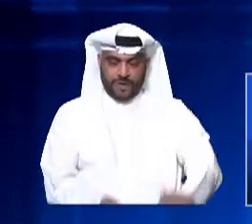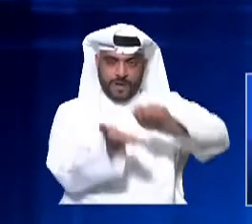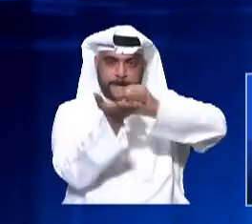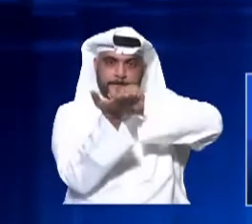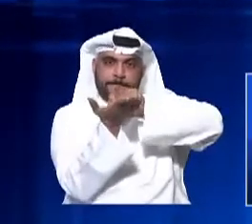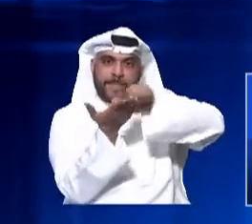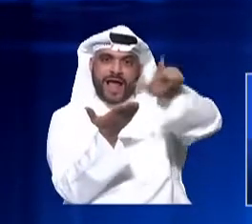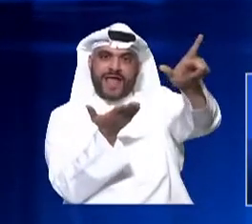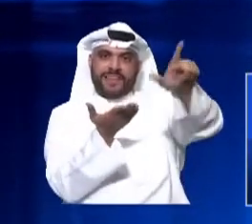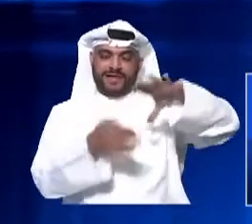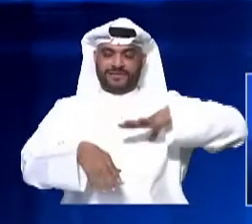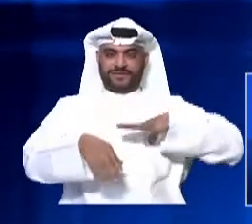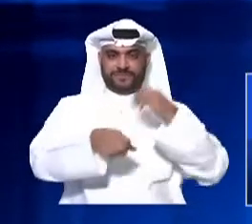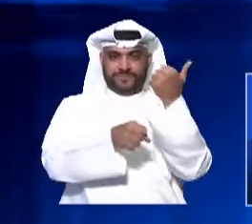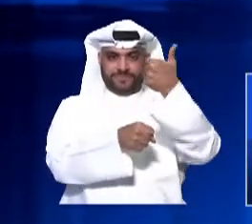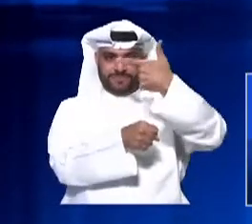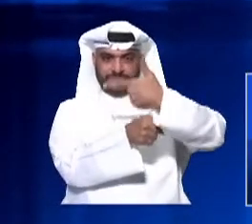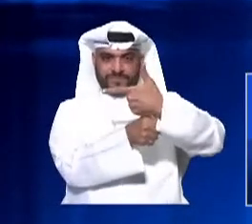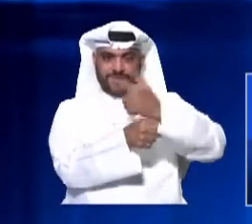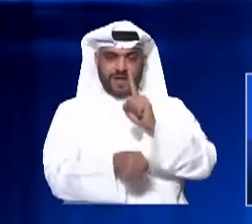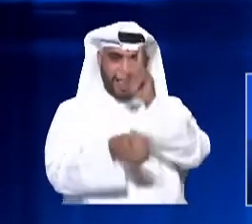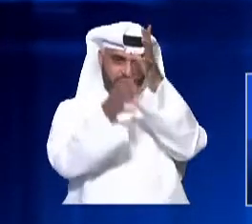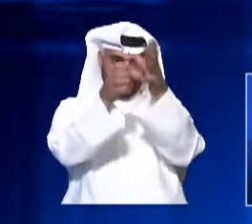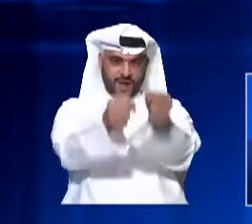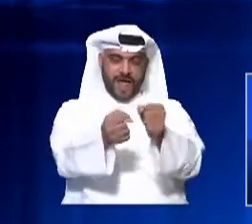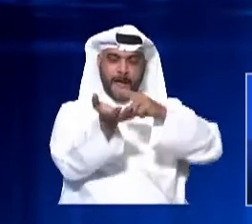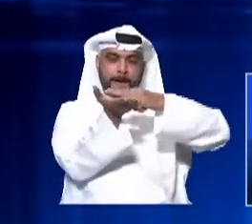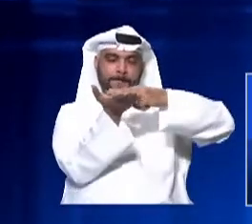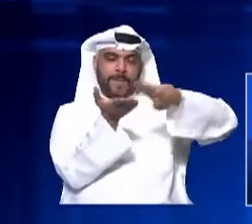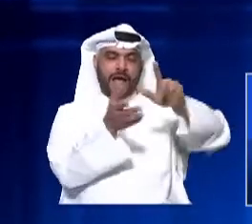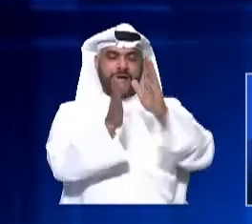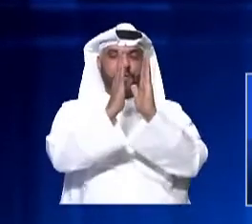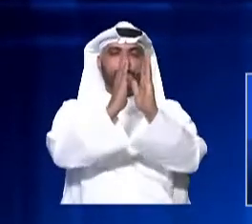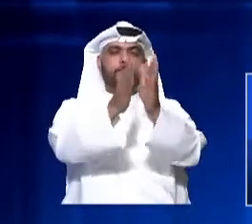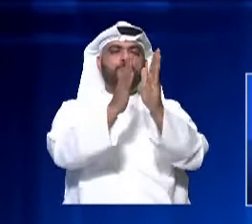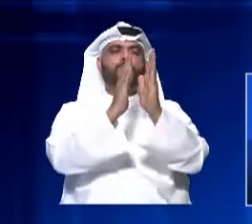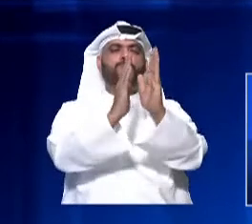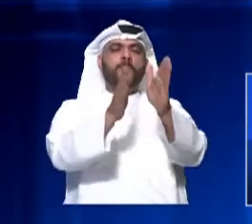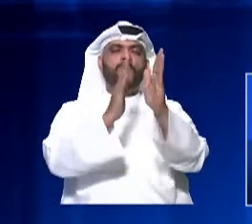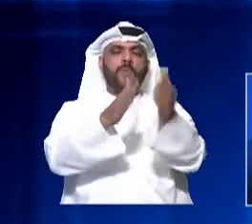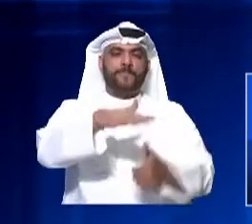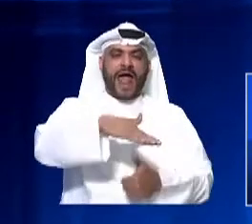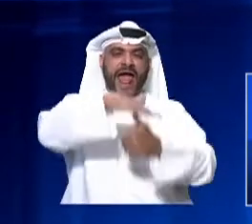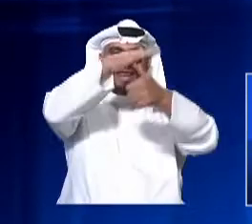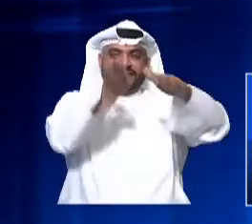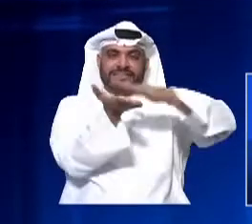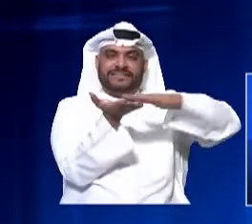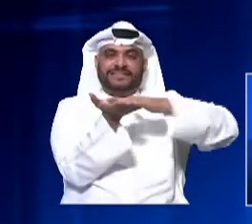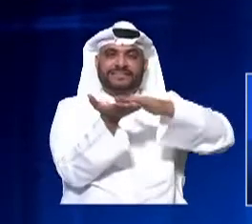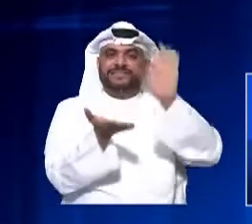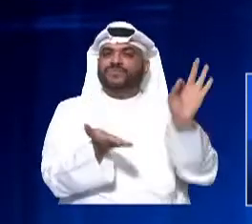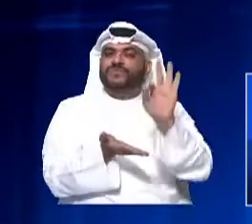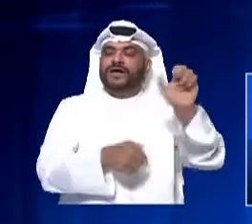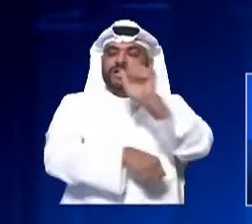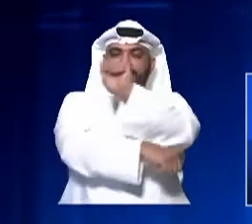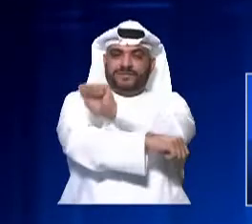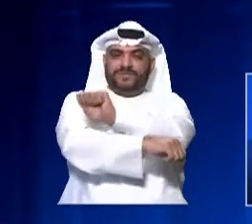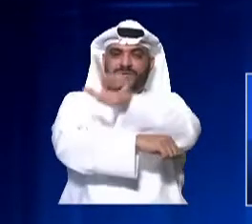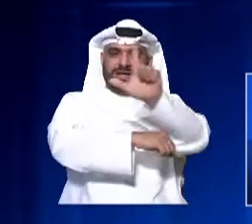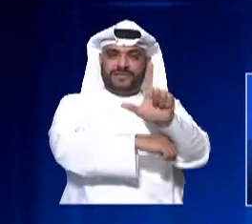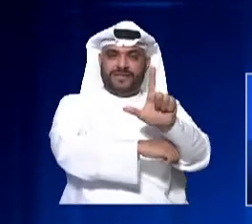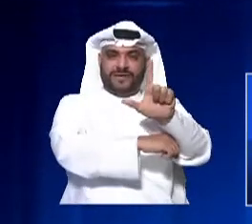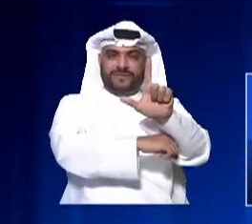وبعث سمو ولي العهد الشيخ مشعل الأحمد الجابر الصباح حفظه الله ببرقية تهنئة إلى فخامة الرئيس جوليوس مادا بيو رئيس